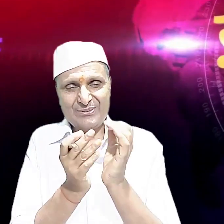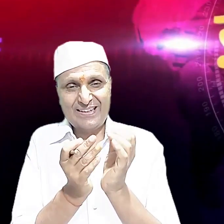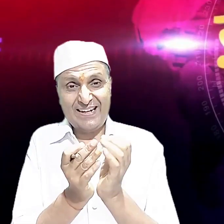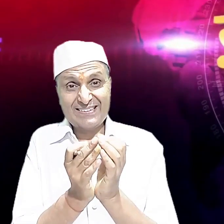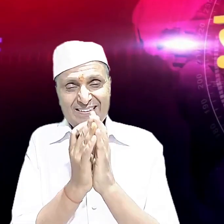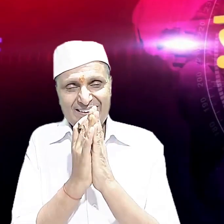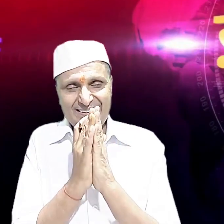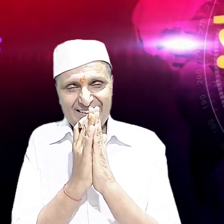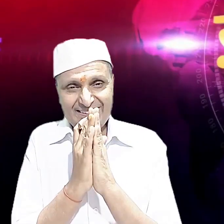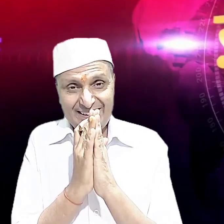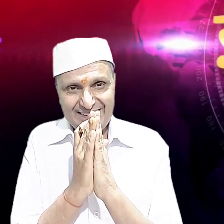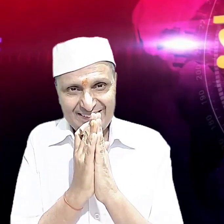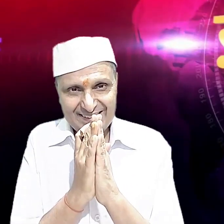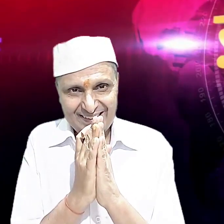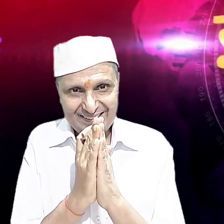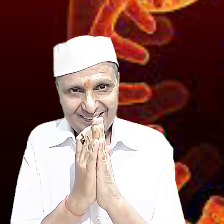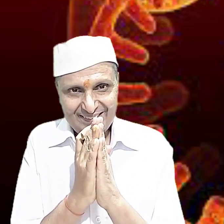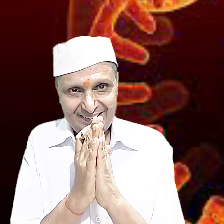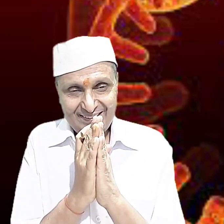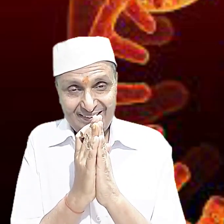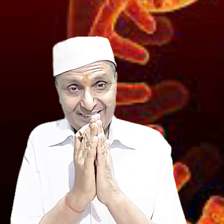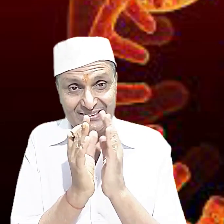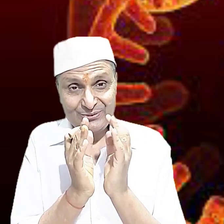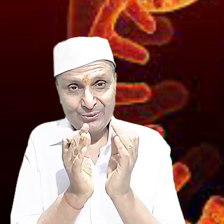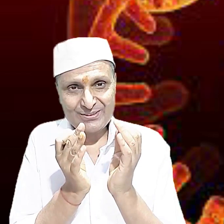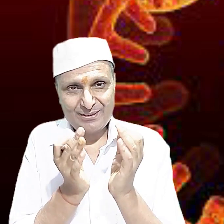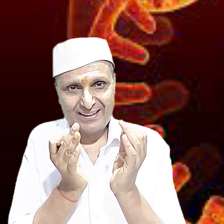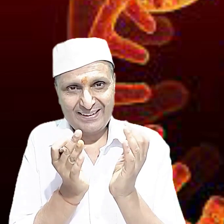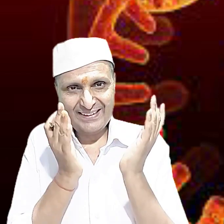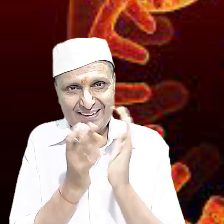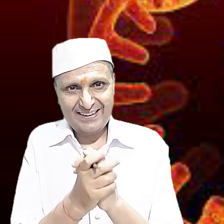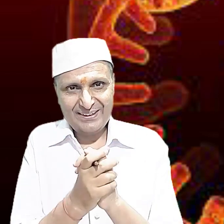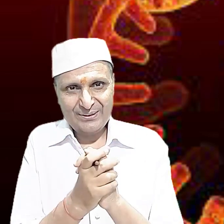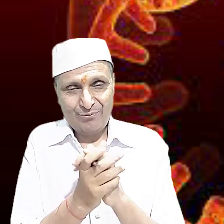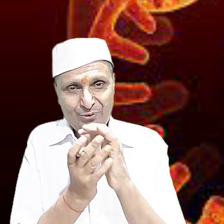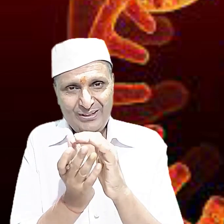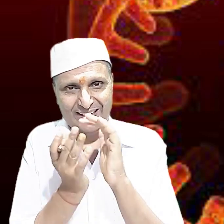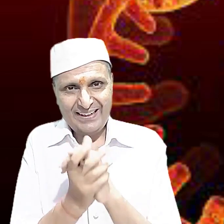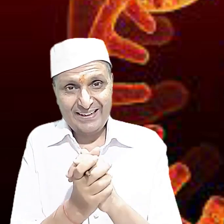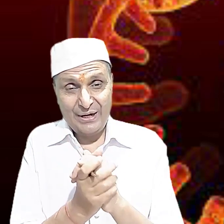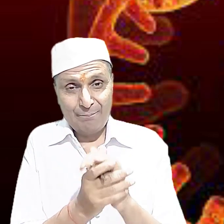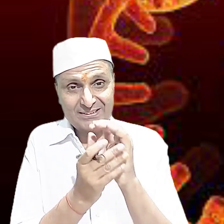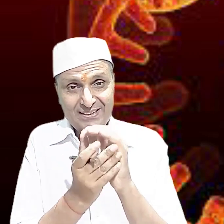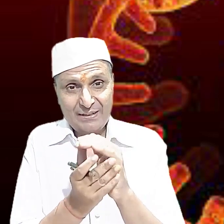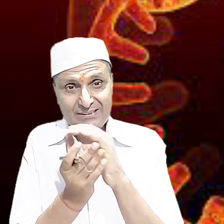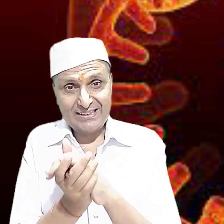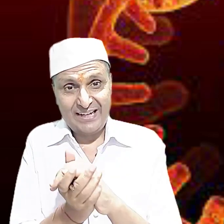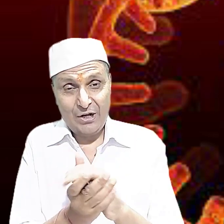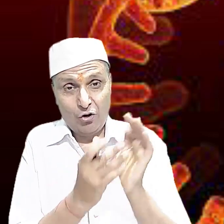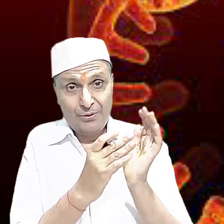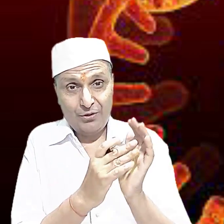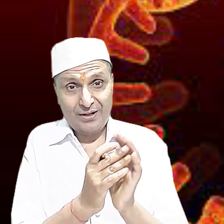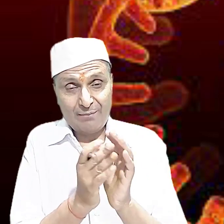पास कुछ खास साधन जय जितेंद्र के साथ। जिसको सबका डर था वो हो ही गया, बचाते